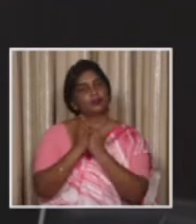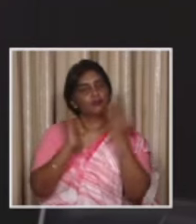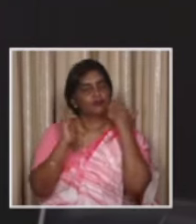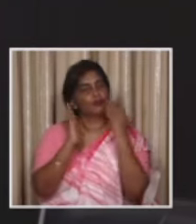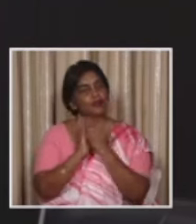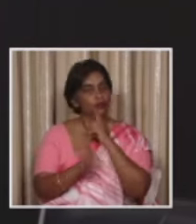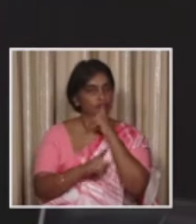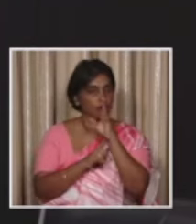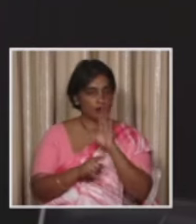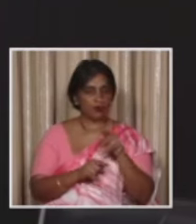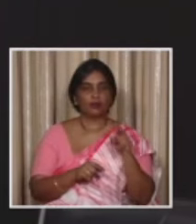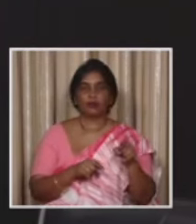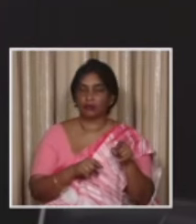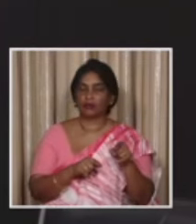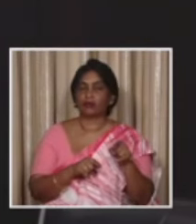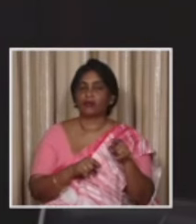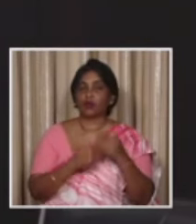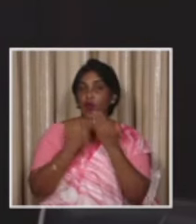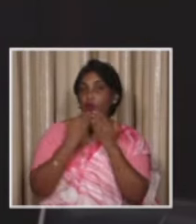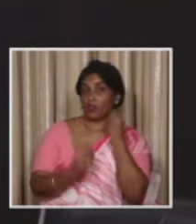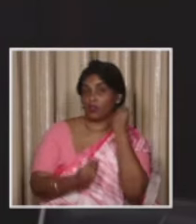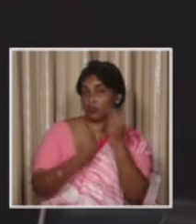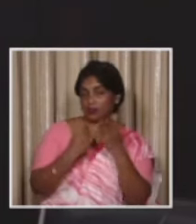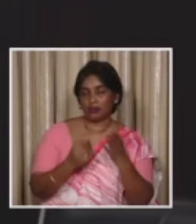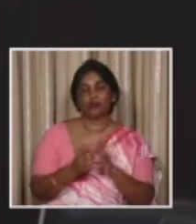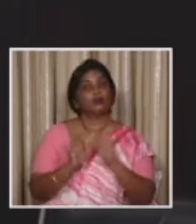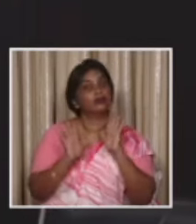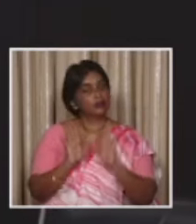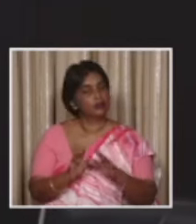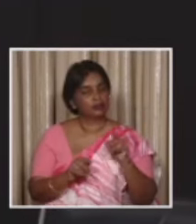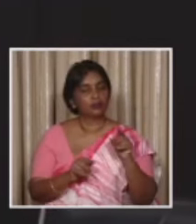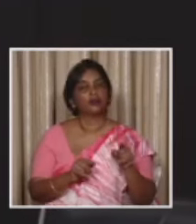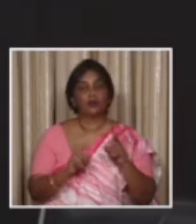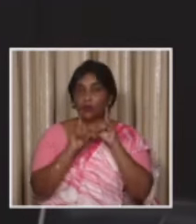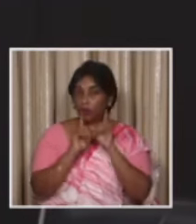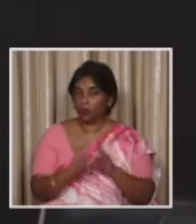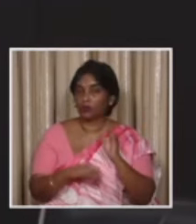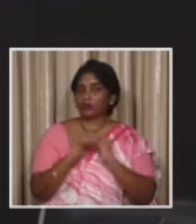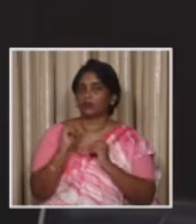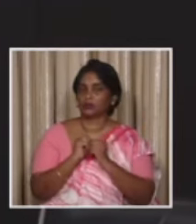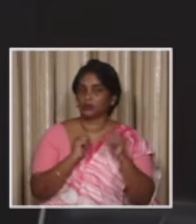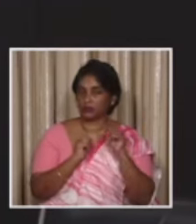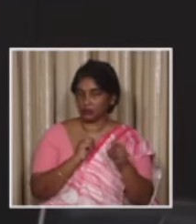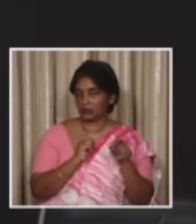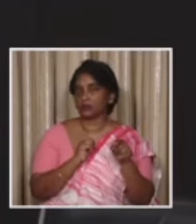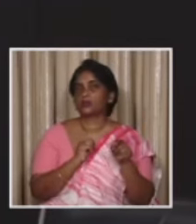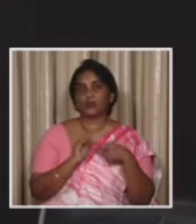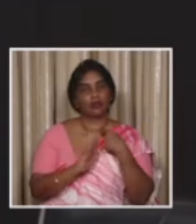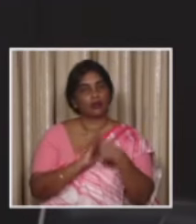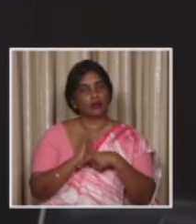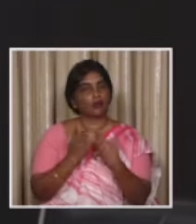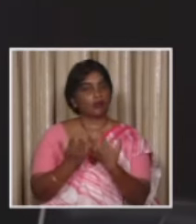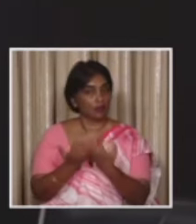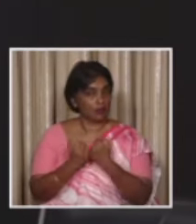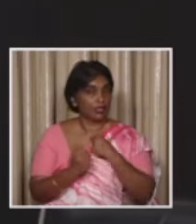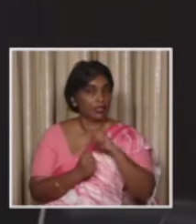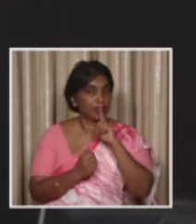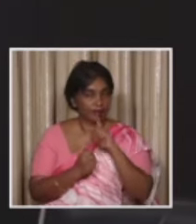කියනවා, මේසට උපදෙස් දෙනවා. හැබැයි මෙවැනි තත්ත්වයක් තුළ රට බාර ගන්න